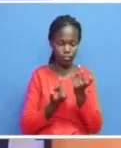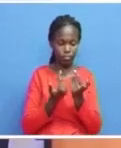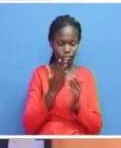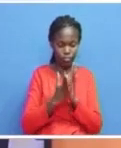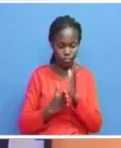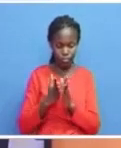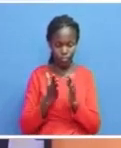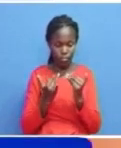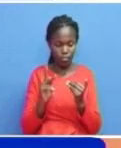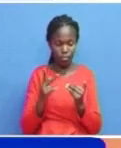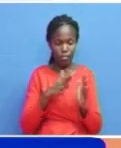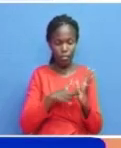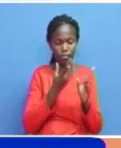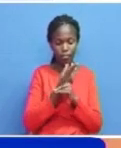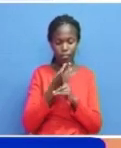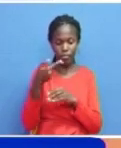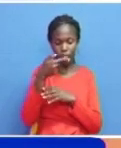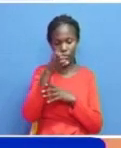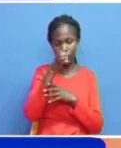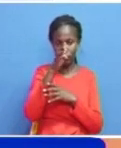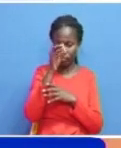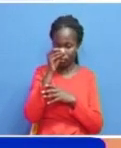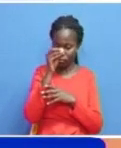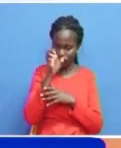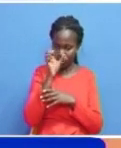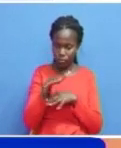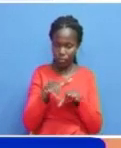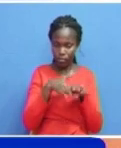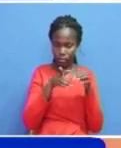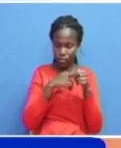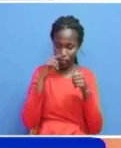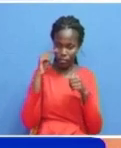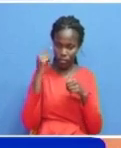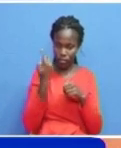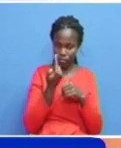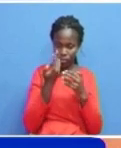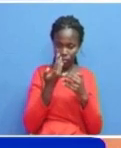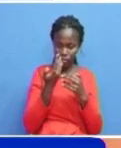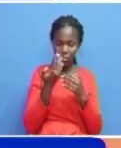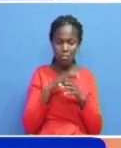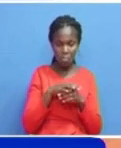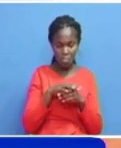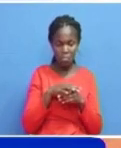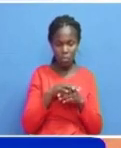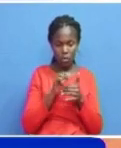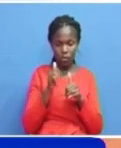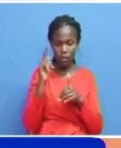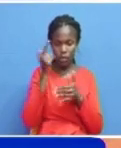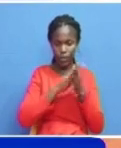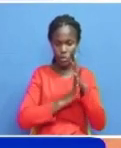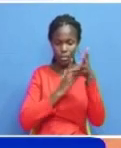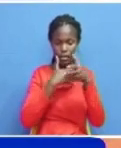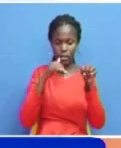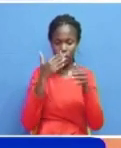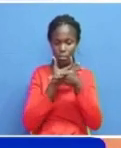Kundi ya Kenya yitani yangu mbao kivathuka nyondeni wa mashujaa ya miongo dhanda. Tuna imwe ilani yo mashujaa ya mbe Kenya vatemu nini wa Musumbi. President William